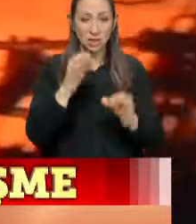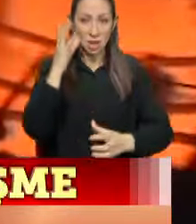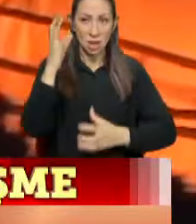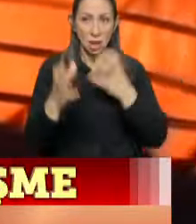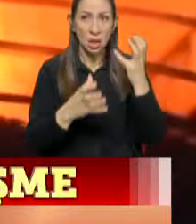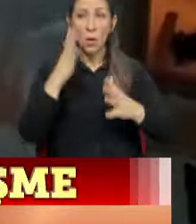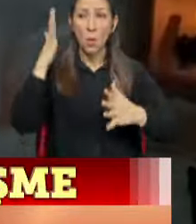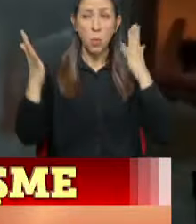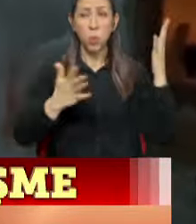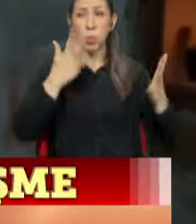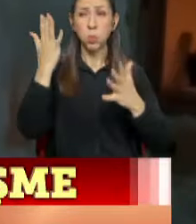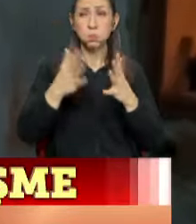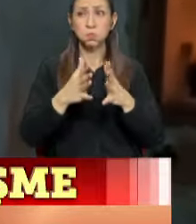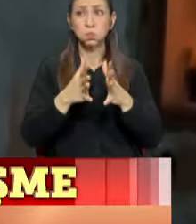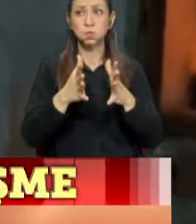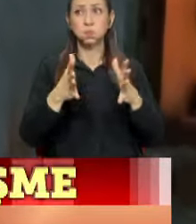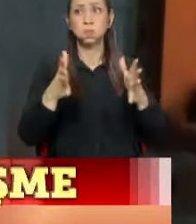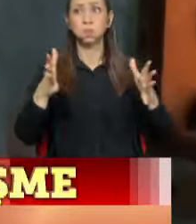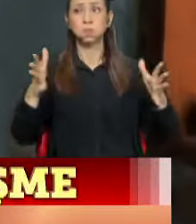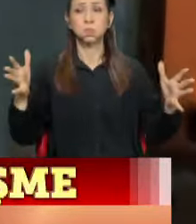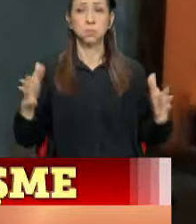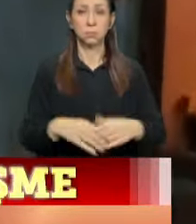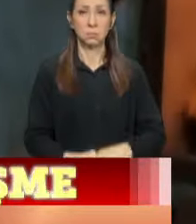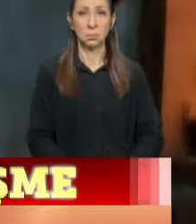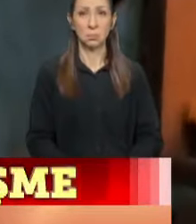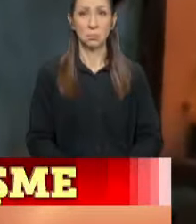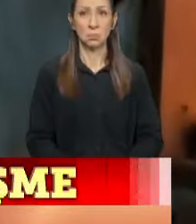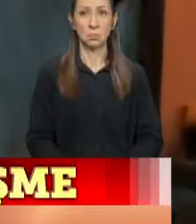yangın rüzgarın etkisiyle büyüdükçe büyüdü.